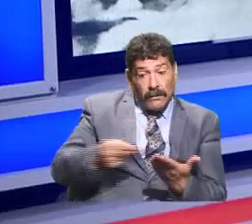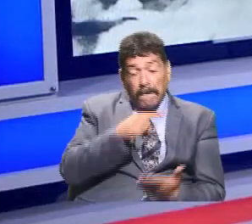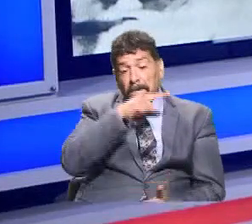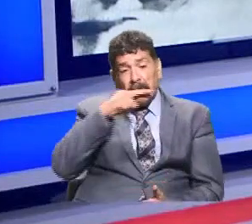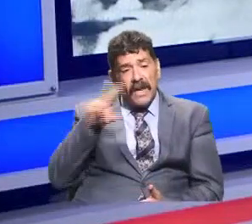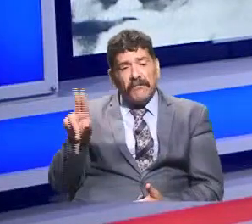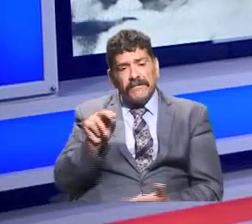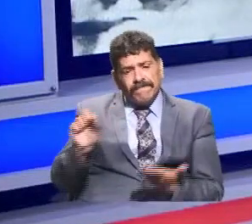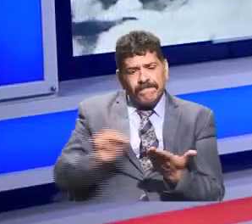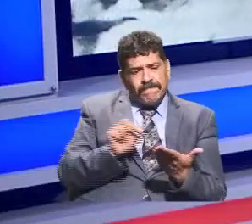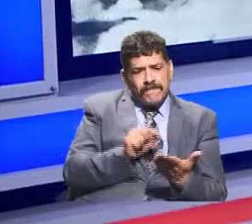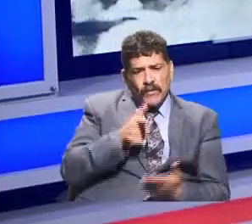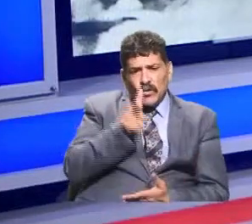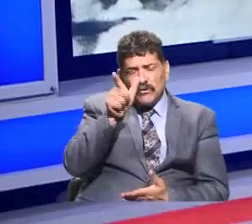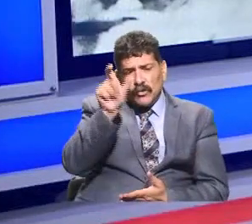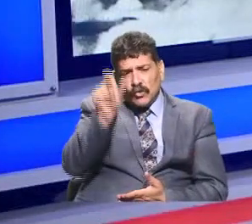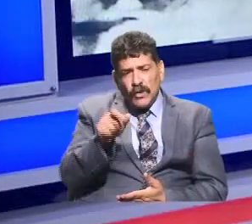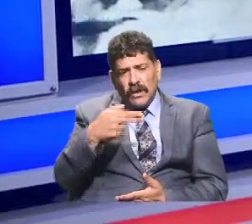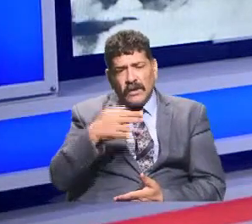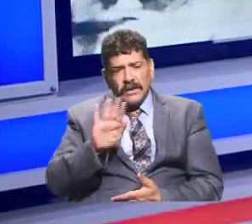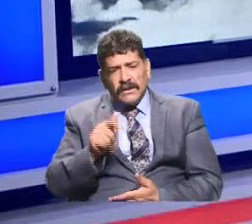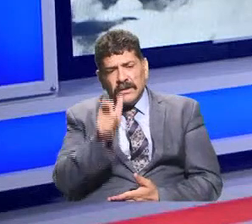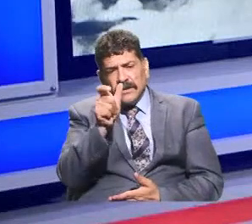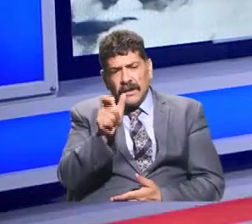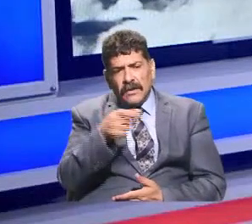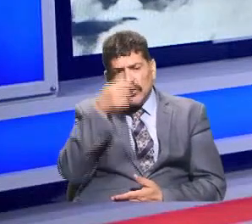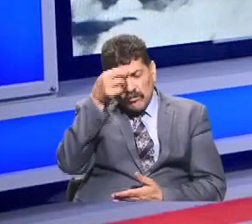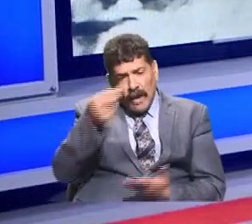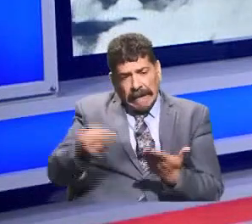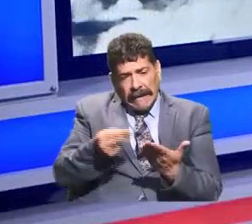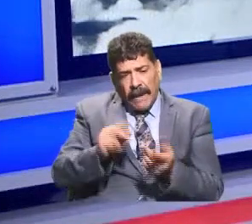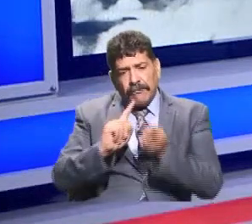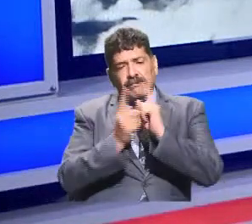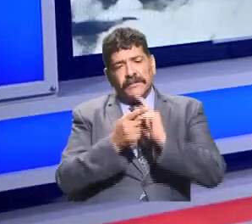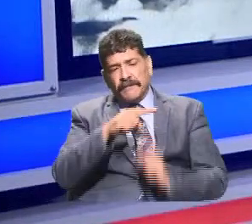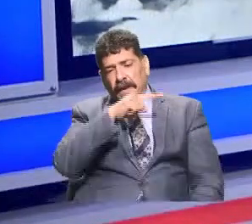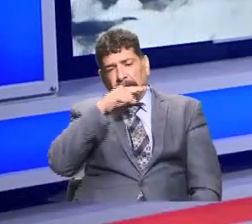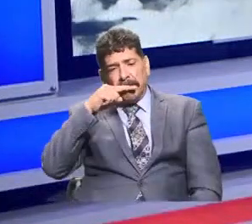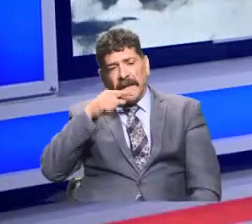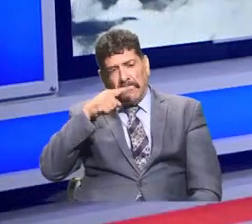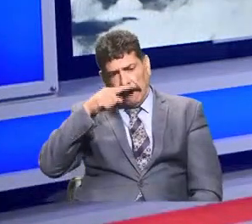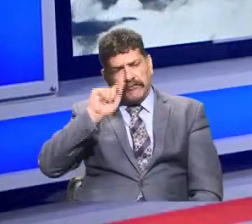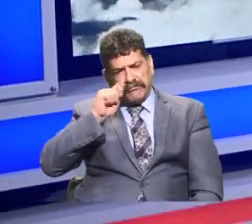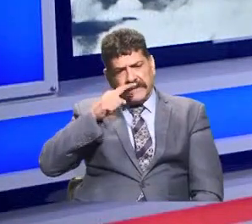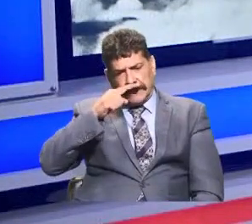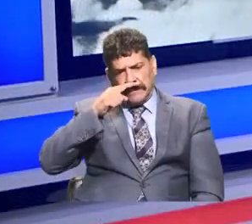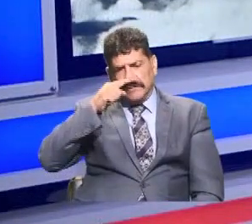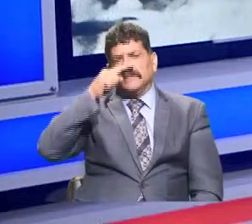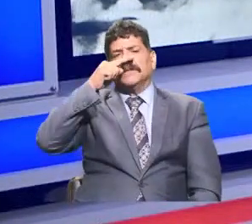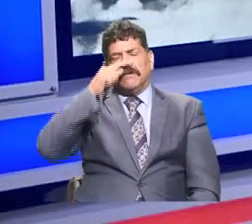وفي وسعنا ان نقول ان غسان كنفاني قد نقل الحبر الى مرتبه الشرف واعطاه